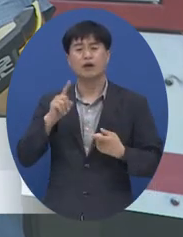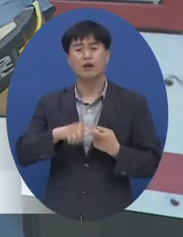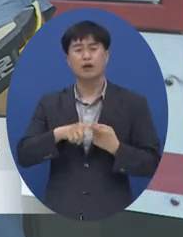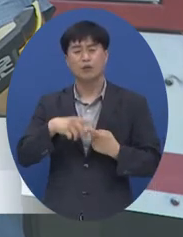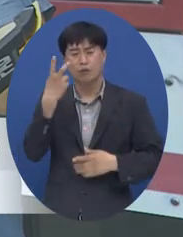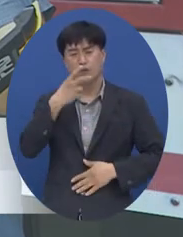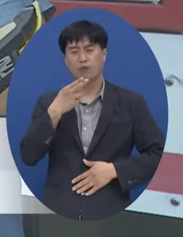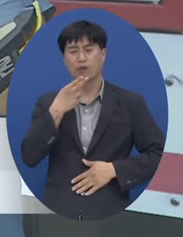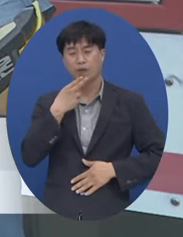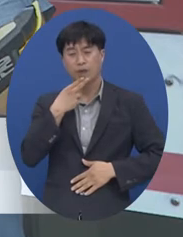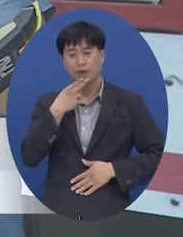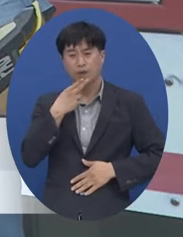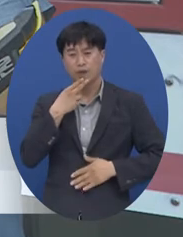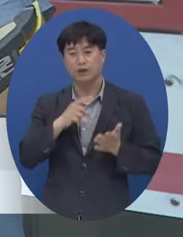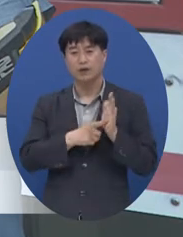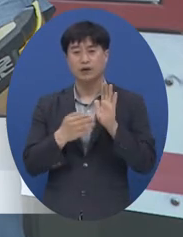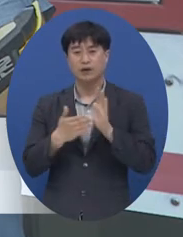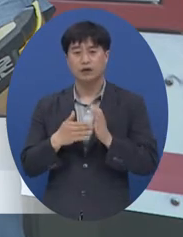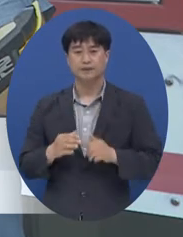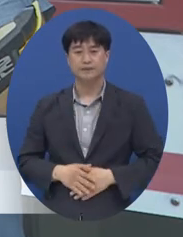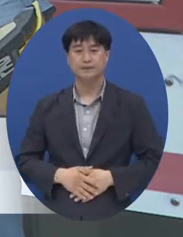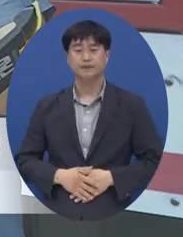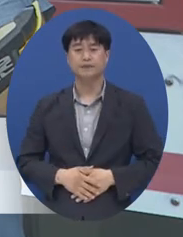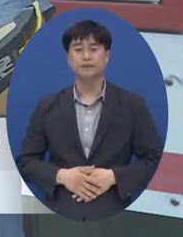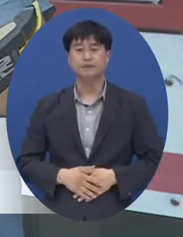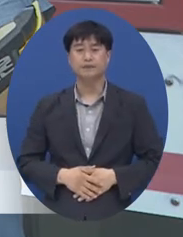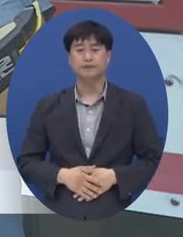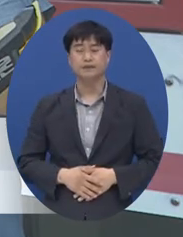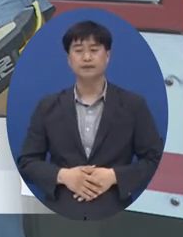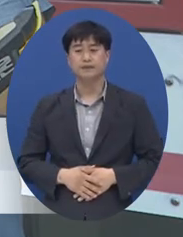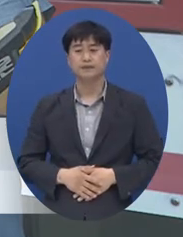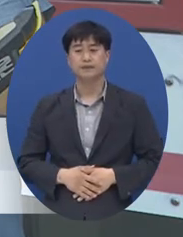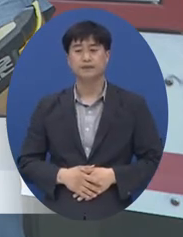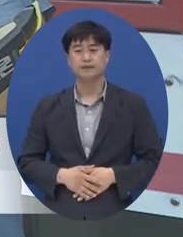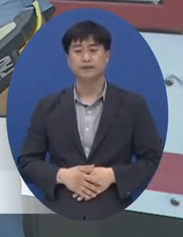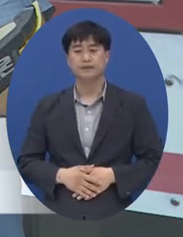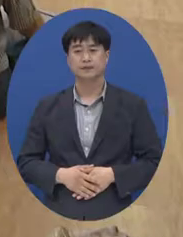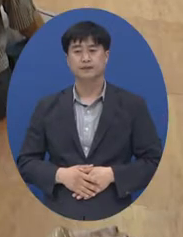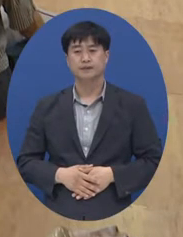있지 않는 것으로 드러났습니다. 구영세 기자가 동행 취재했습니다.